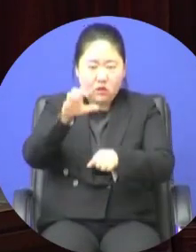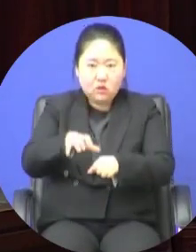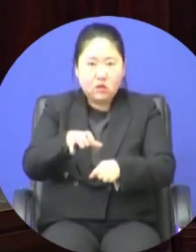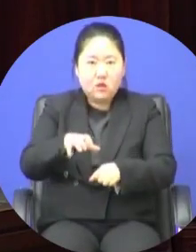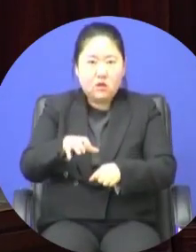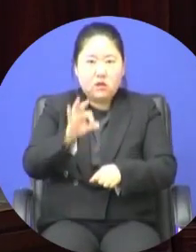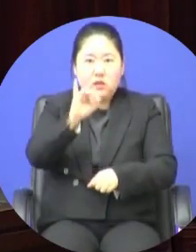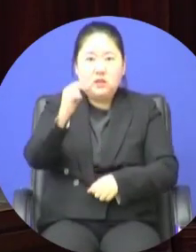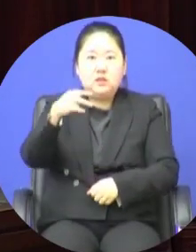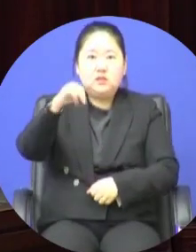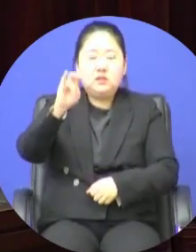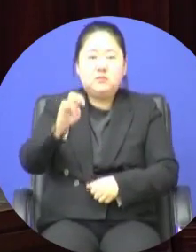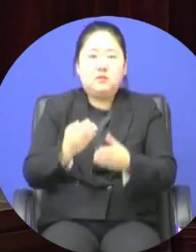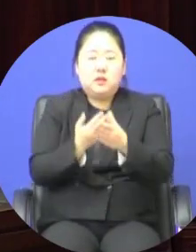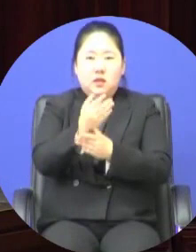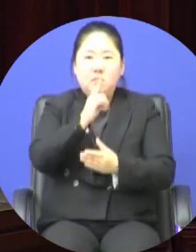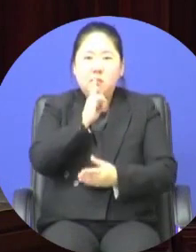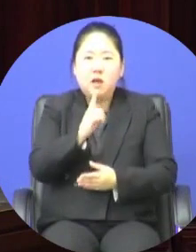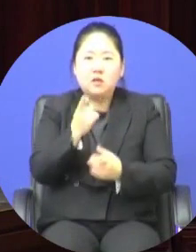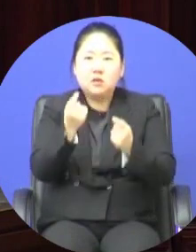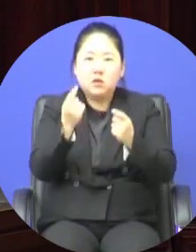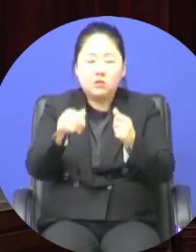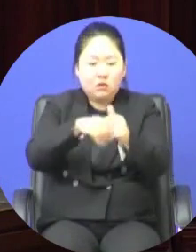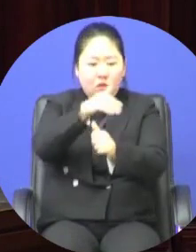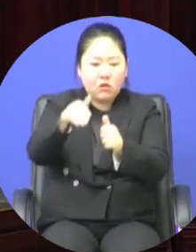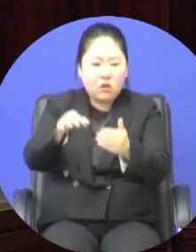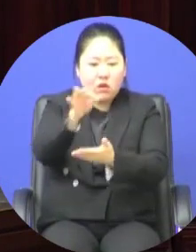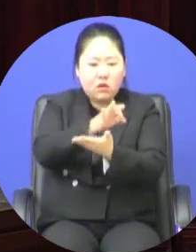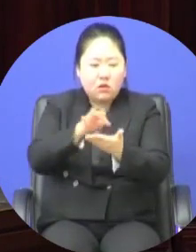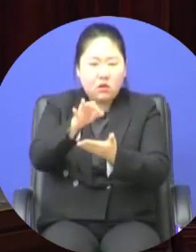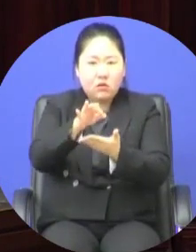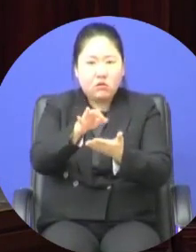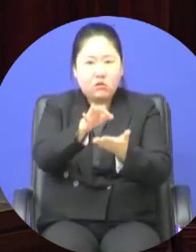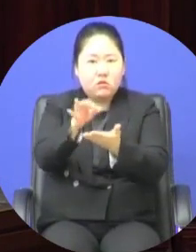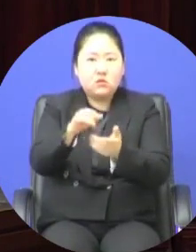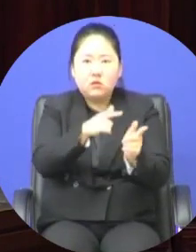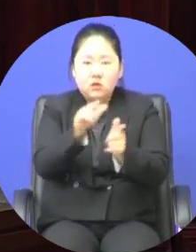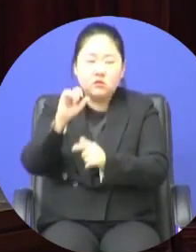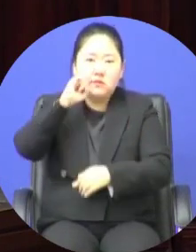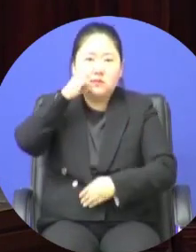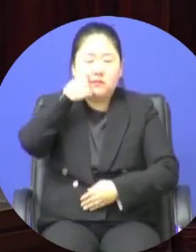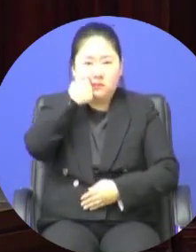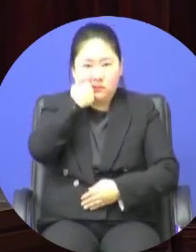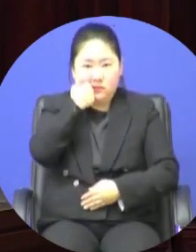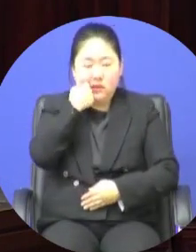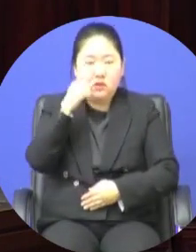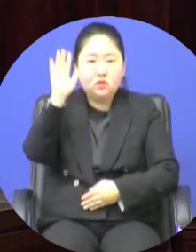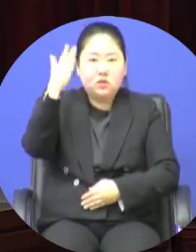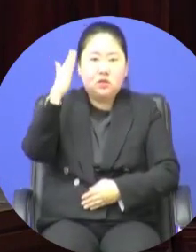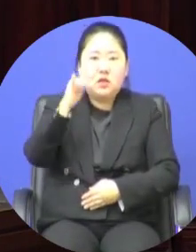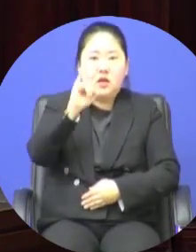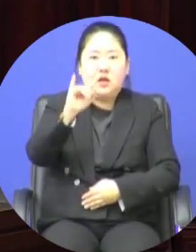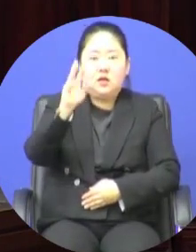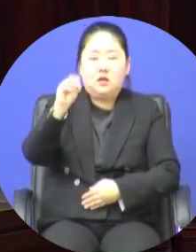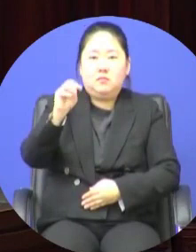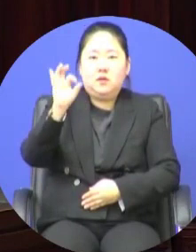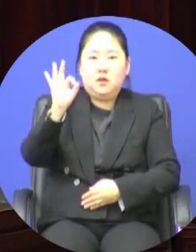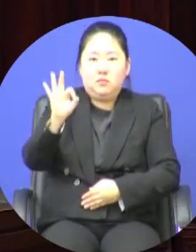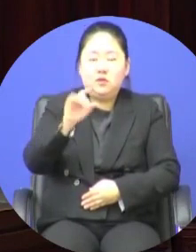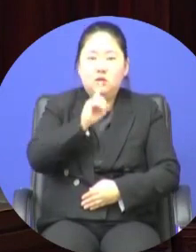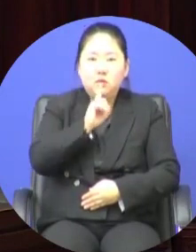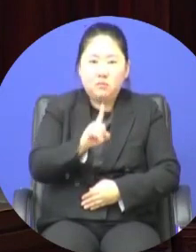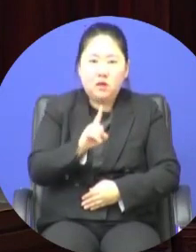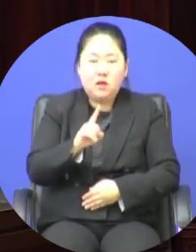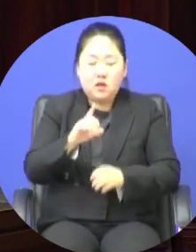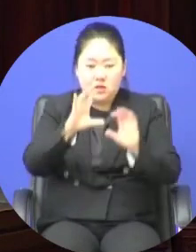정도로 상황이 여의치 않습니다. 최근 IMF에서는 내년도 우리나라 경제 성장률을 세계 성장률